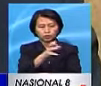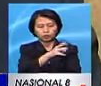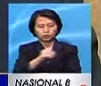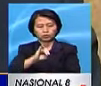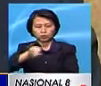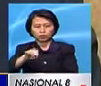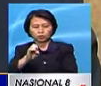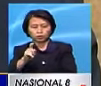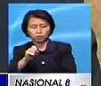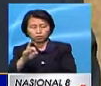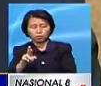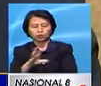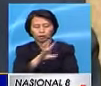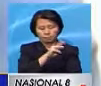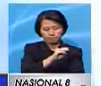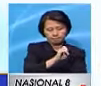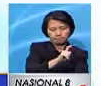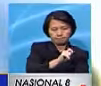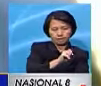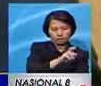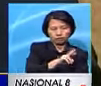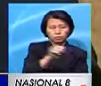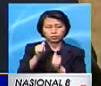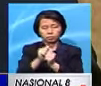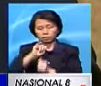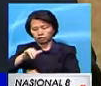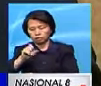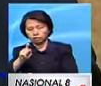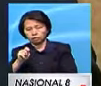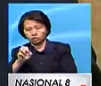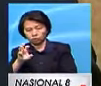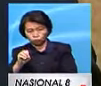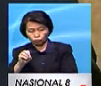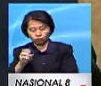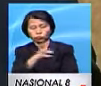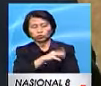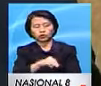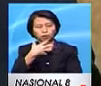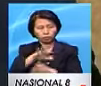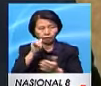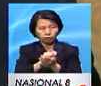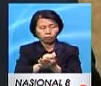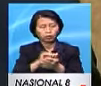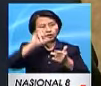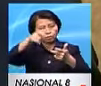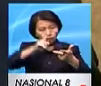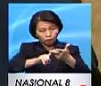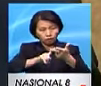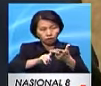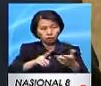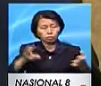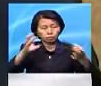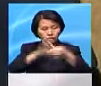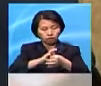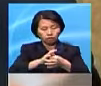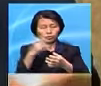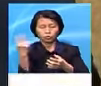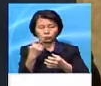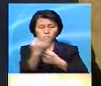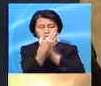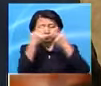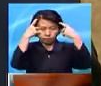Mat dengan dan selepas itu akan disusuli dengan Jo S oleh kedu